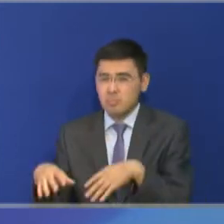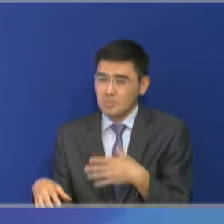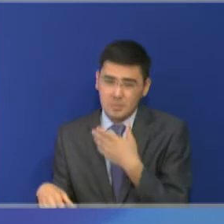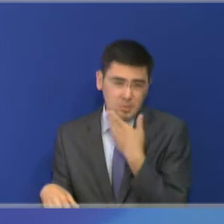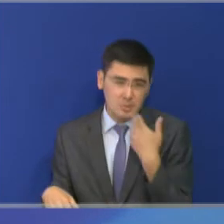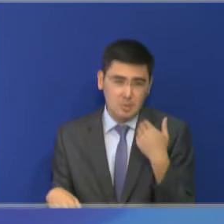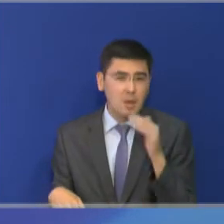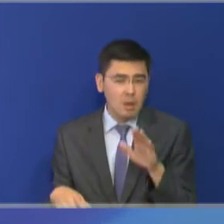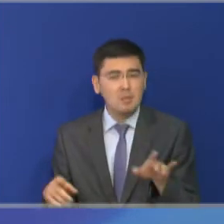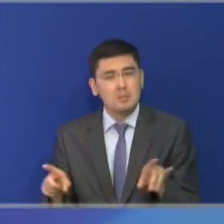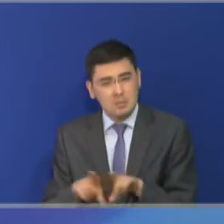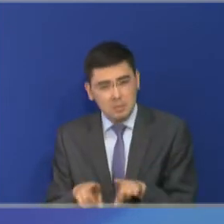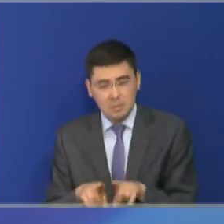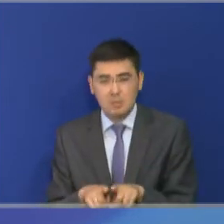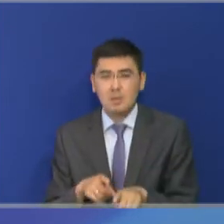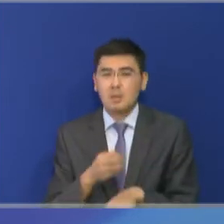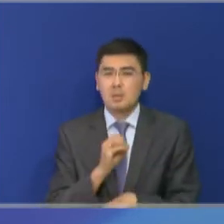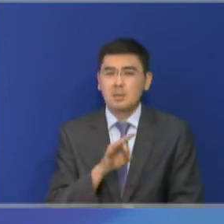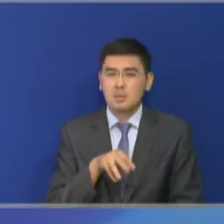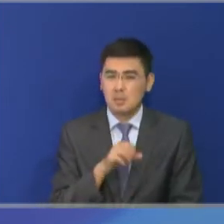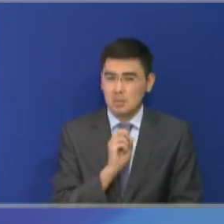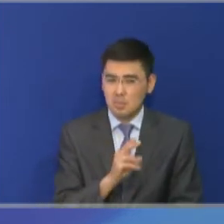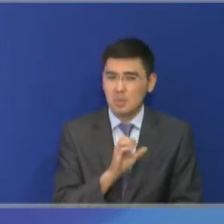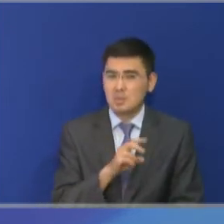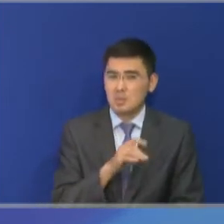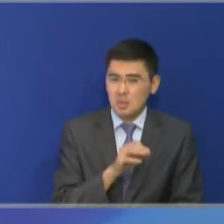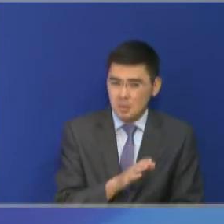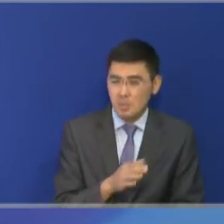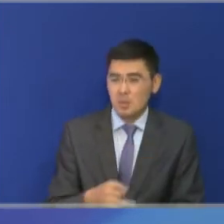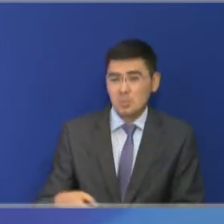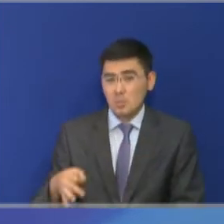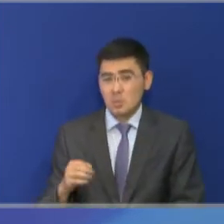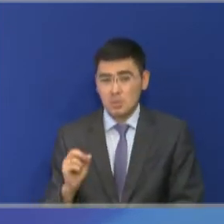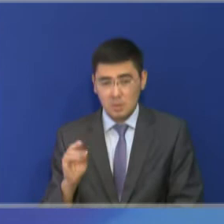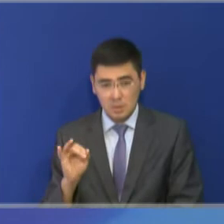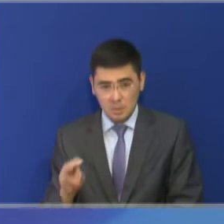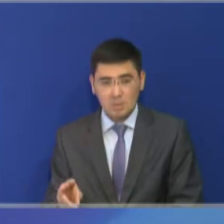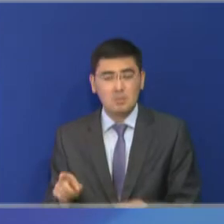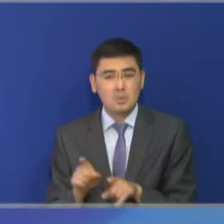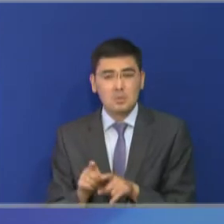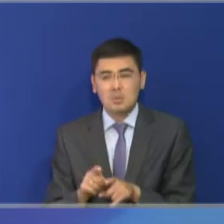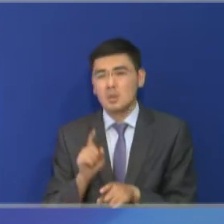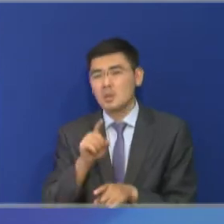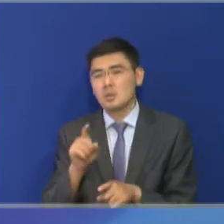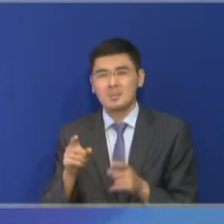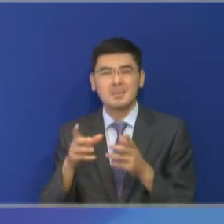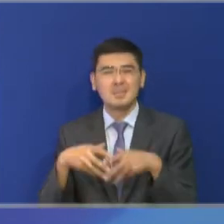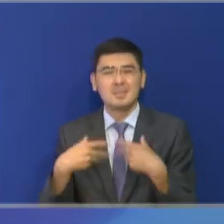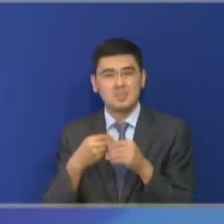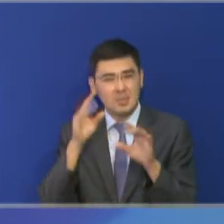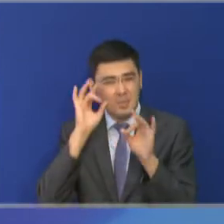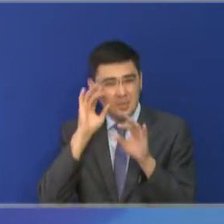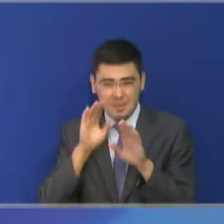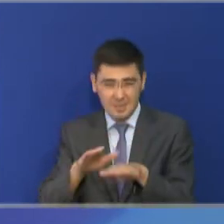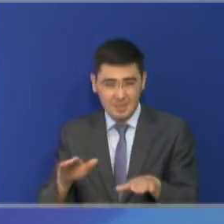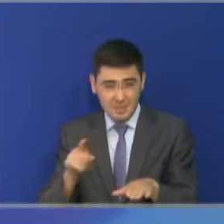әкімі Даниал Ахметов пен қала әкімі Ермак Сәлімовтің атынан көп балалы және аз қамтылған отбасыларында тәрбиеленіп жатқан дарынды